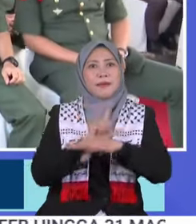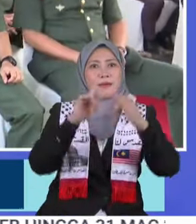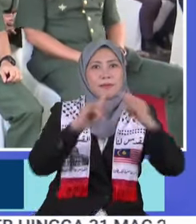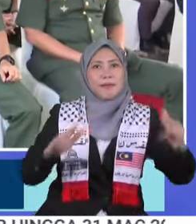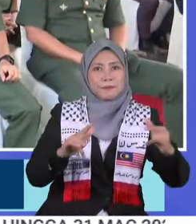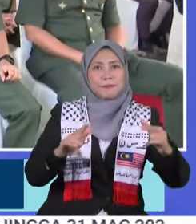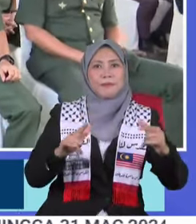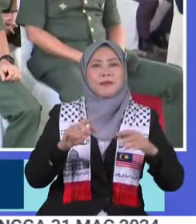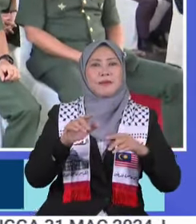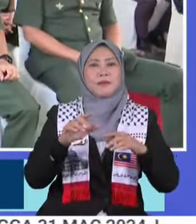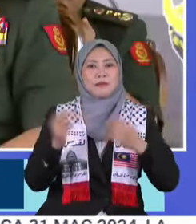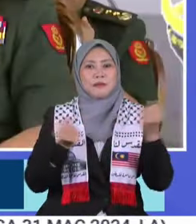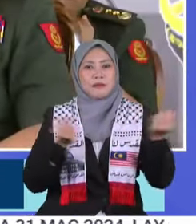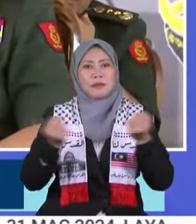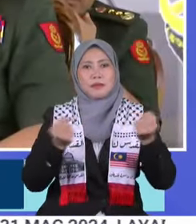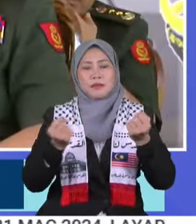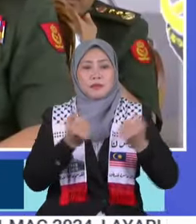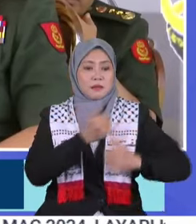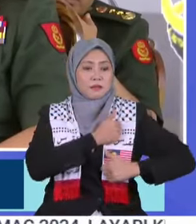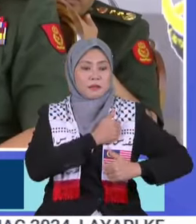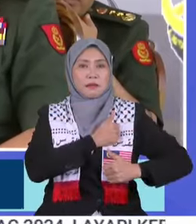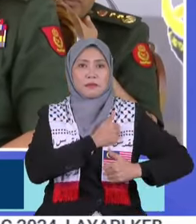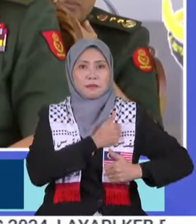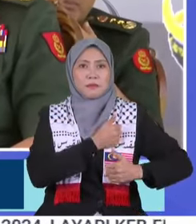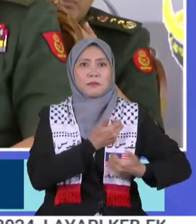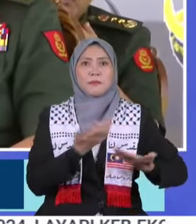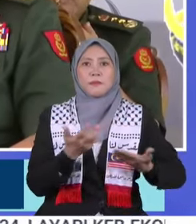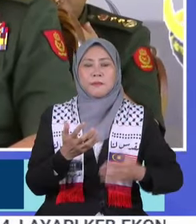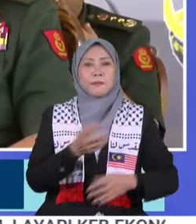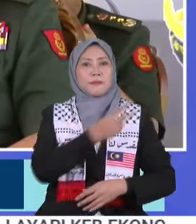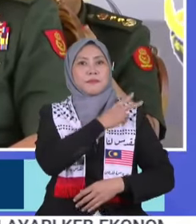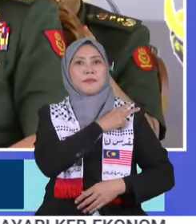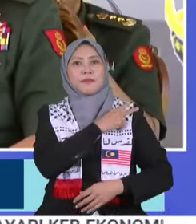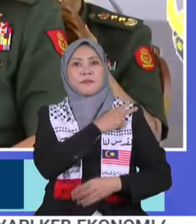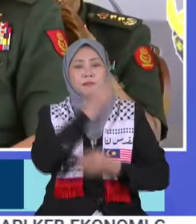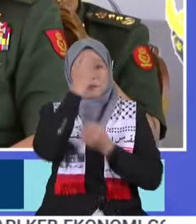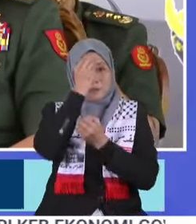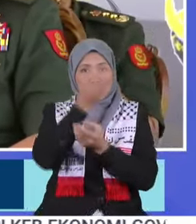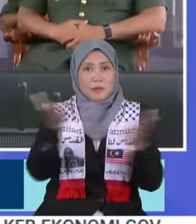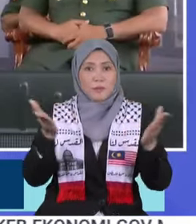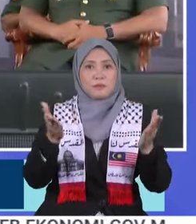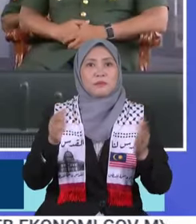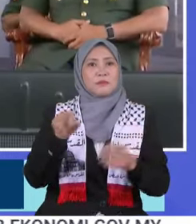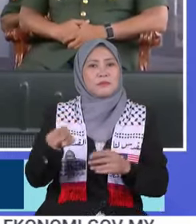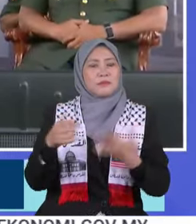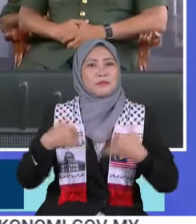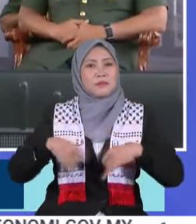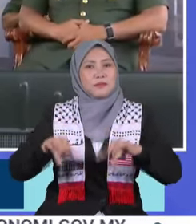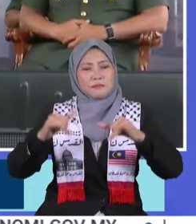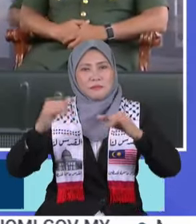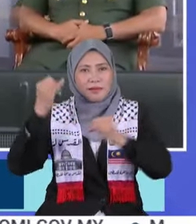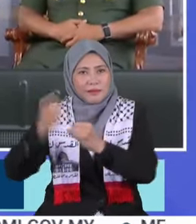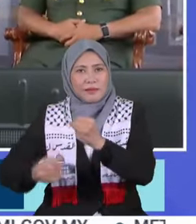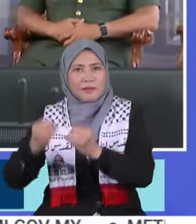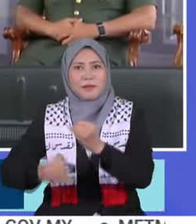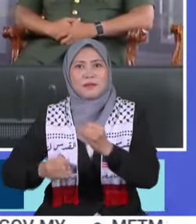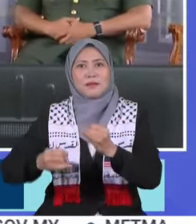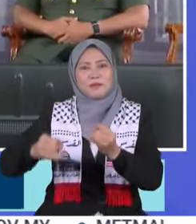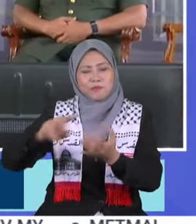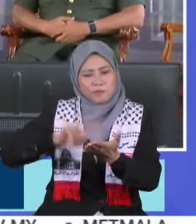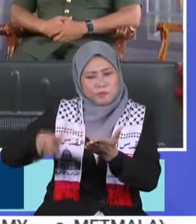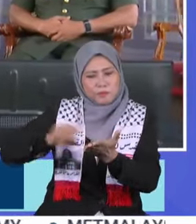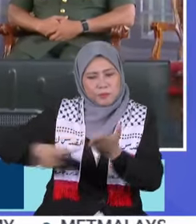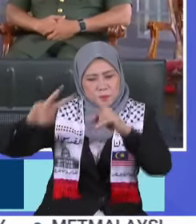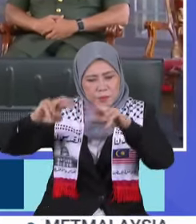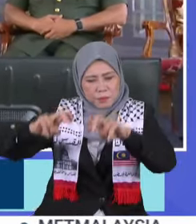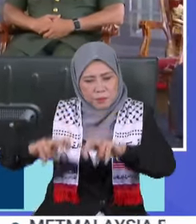sebuah kem tentera di Temerloh Pahang 26 Januari lalu. Panglima Tentera Darat memaklumkan pihaknya kini berada di fasa akhir untuk